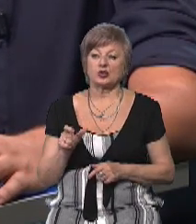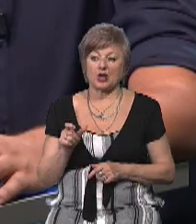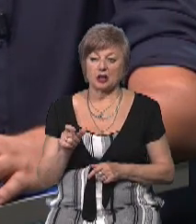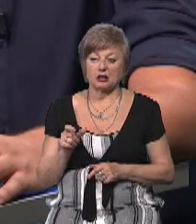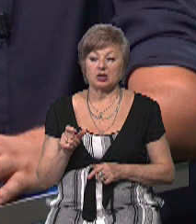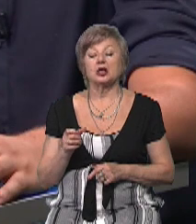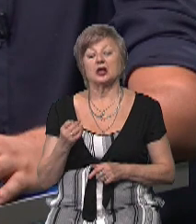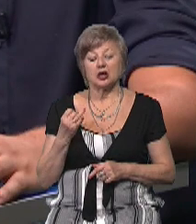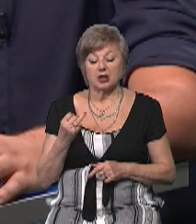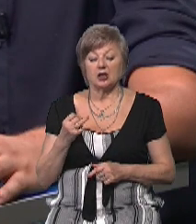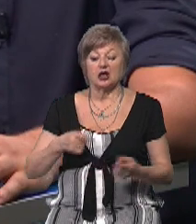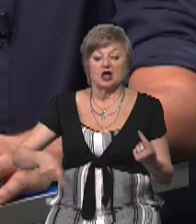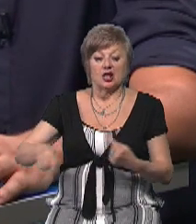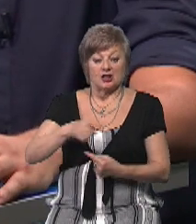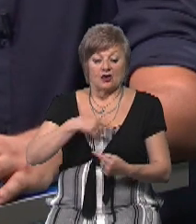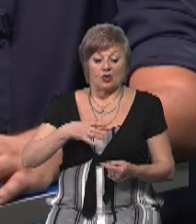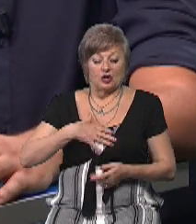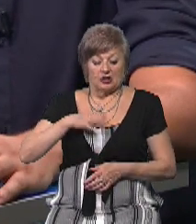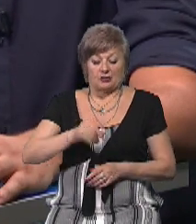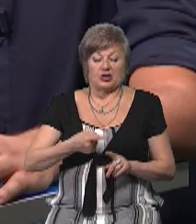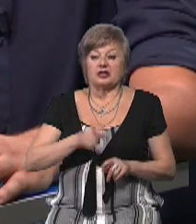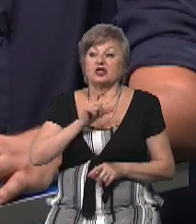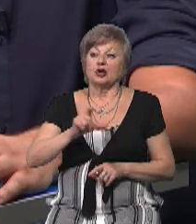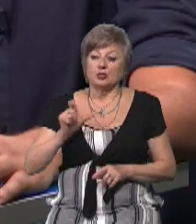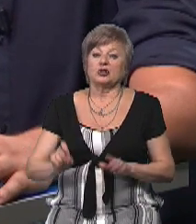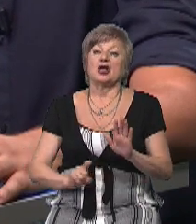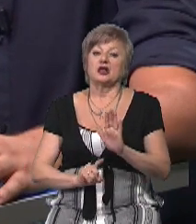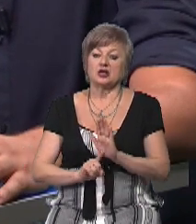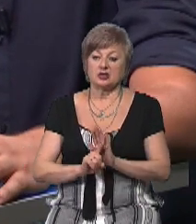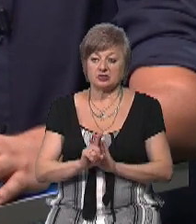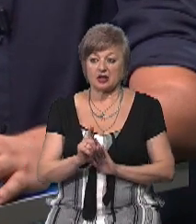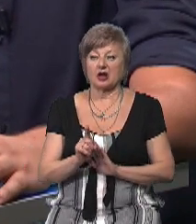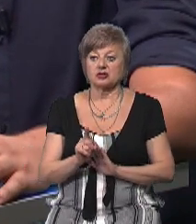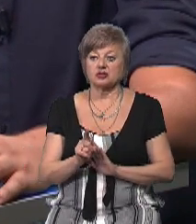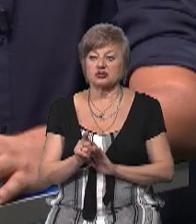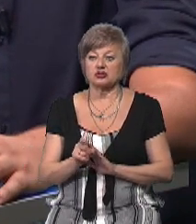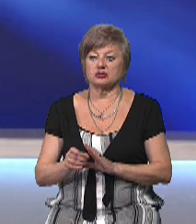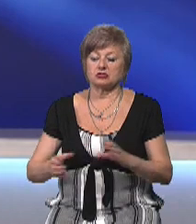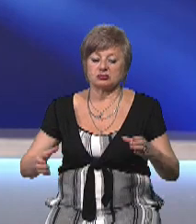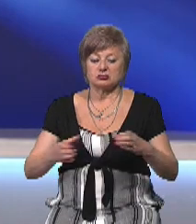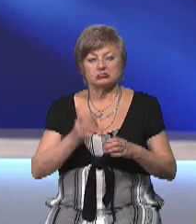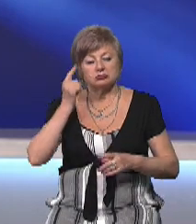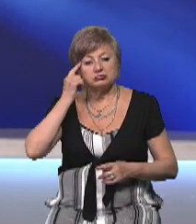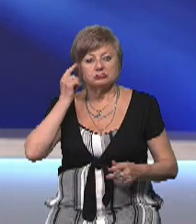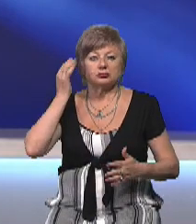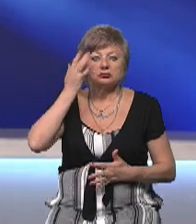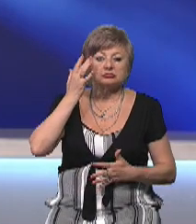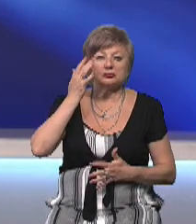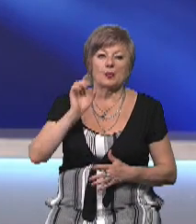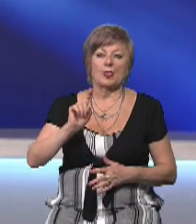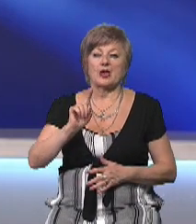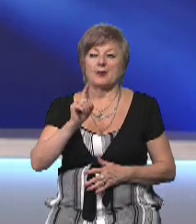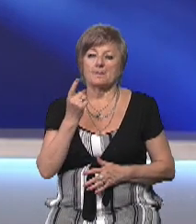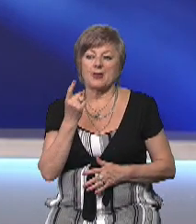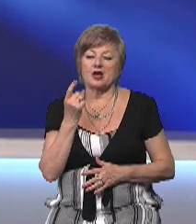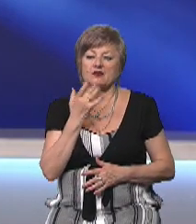і, відповідно, навколо загибелі цих людей тут же почали гуртуватися міфи. Починаючи від першого радянського